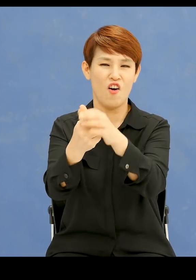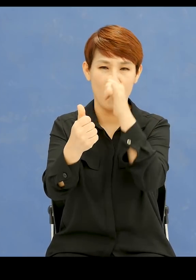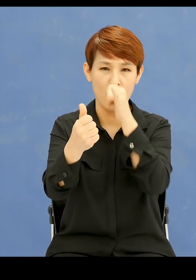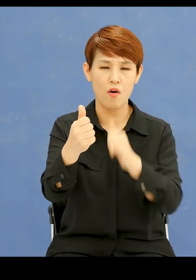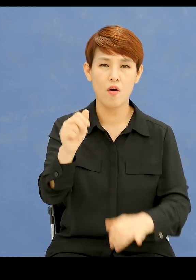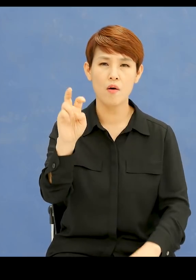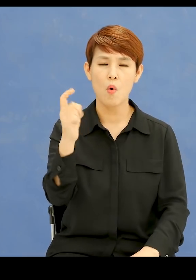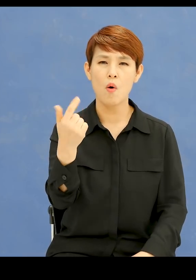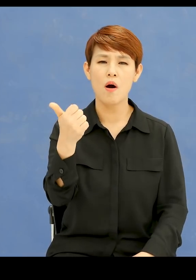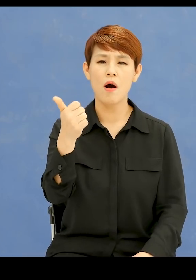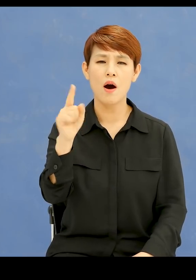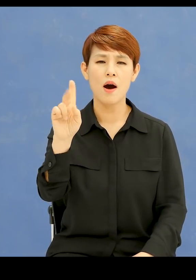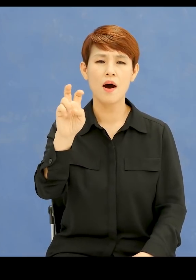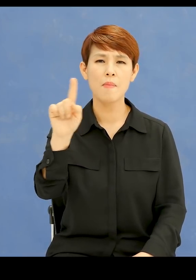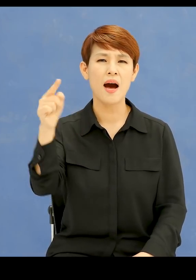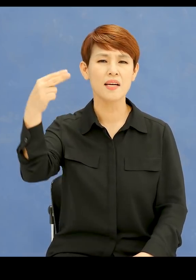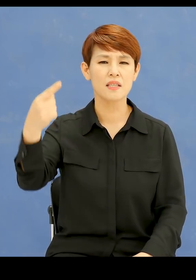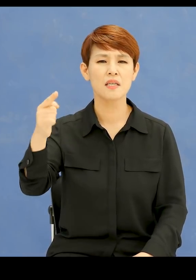당시 모하메드 박이라는